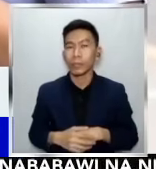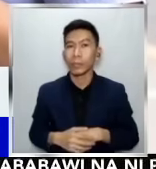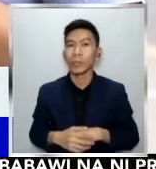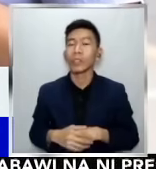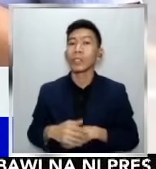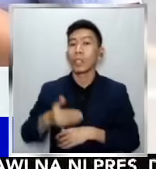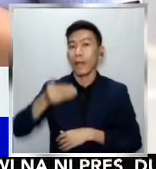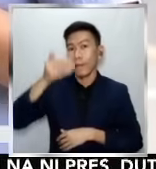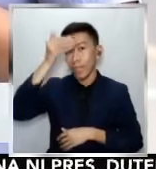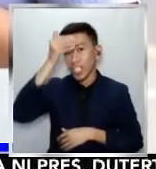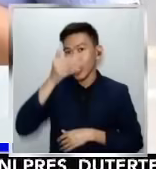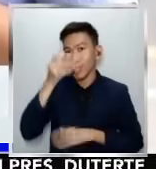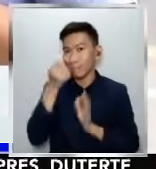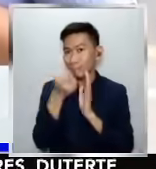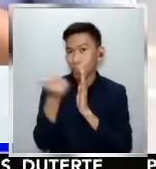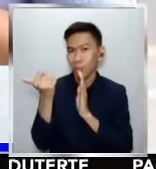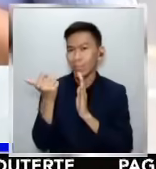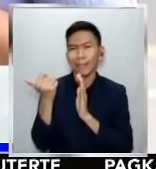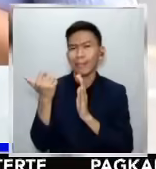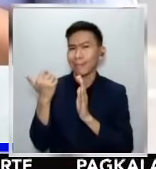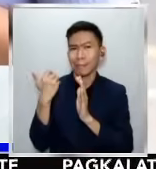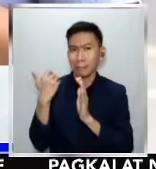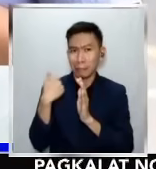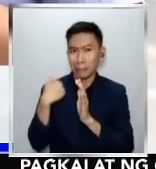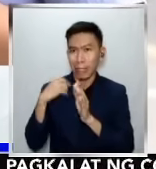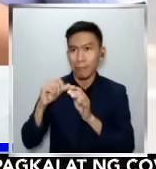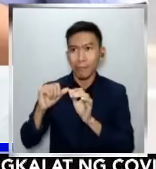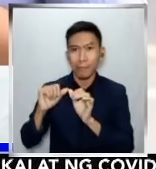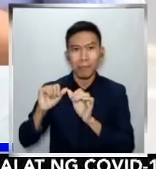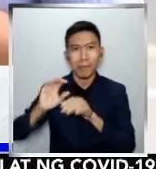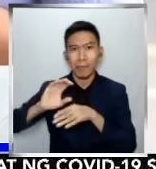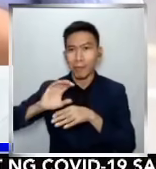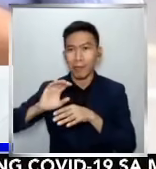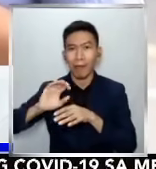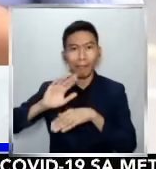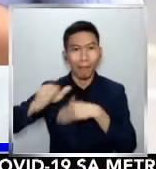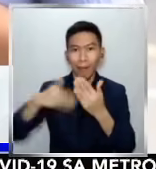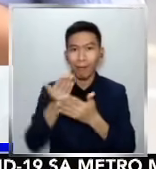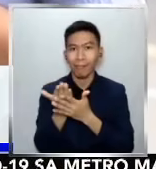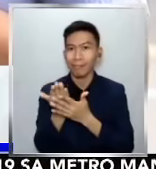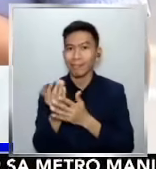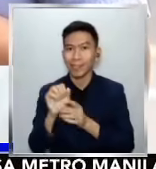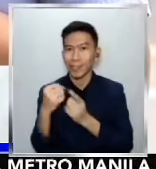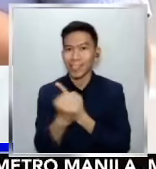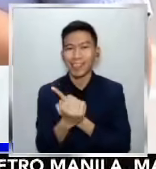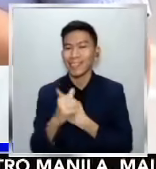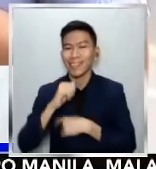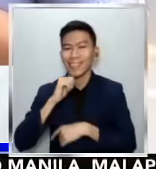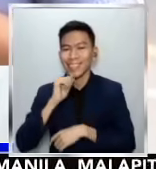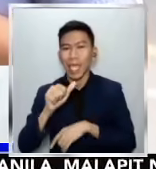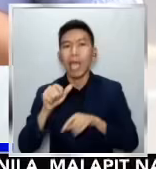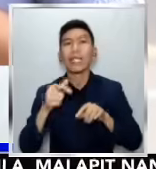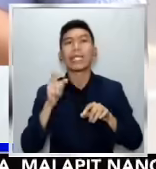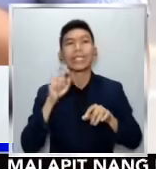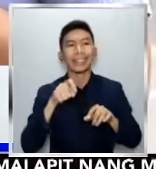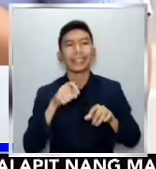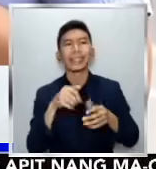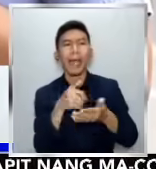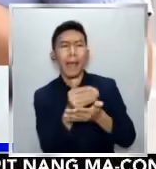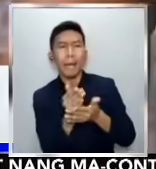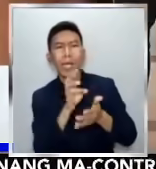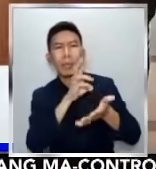Katunayan, ire-require pa rin ang pagsusot ng face shield sa mga specific na lugar para makaiwas pa rin kontra